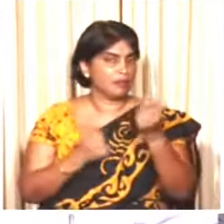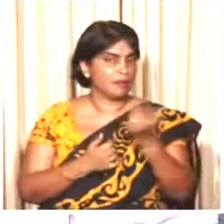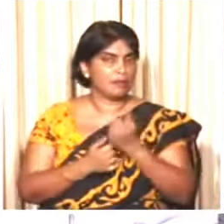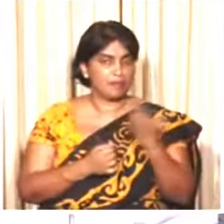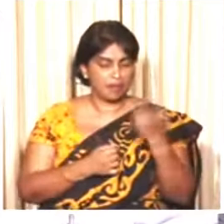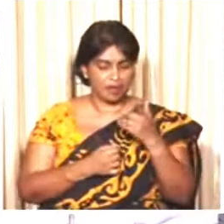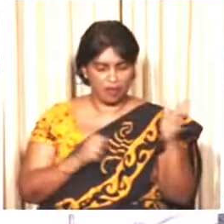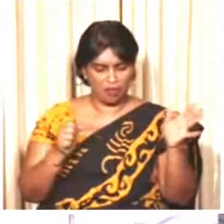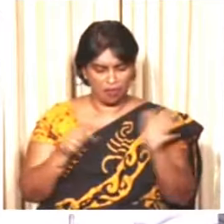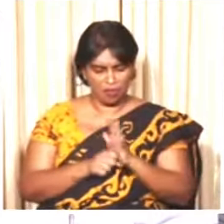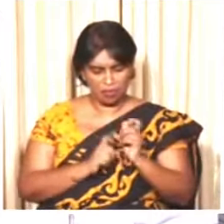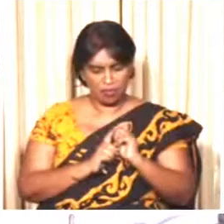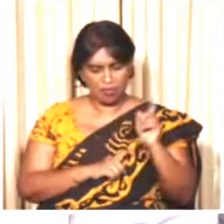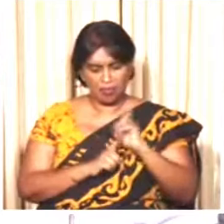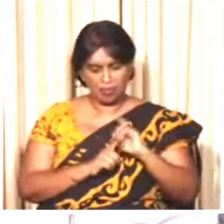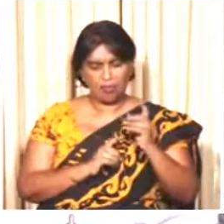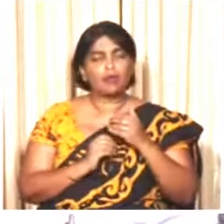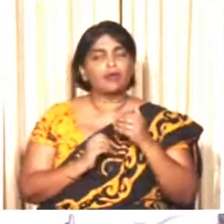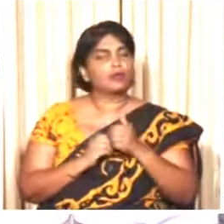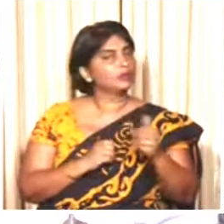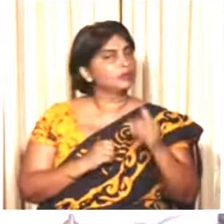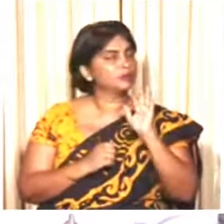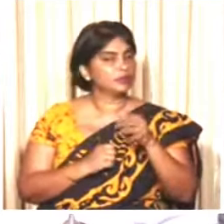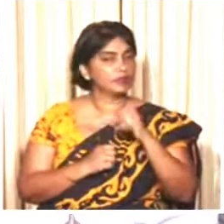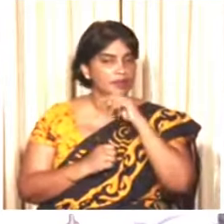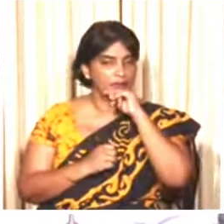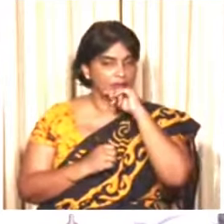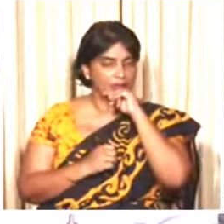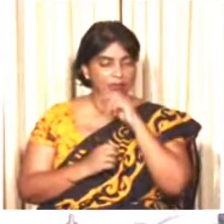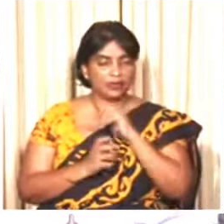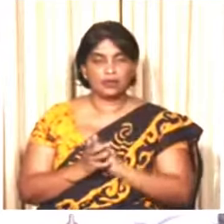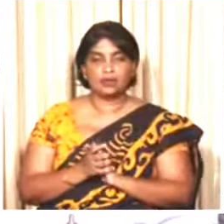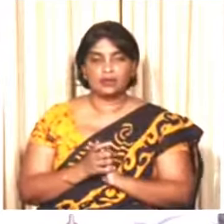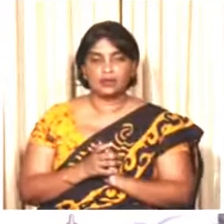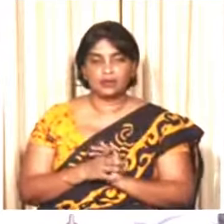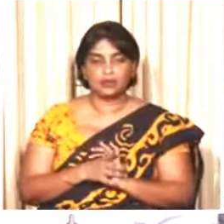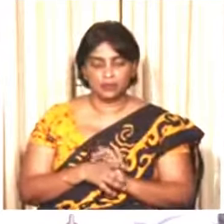මේක සම්පූර්ණ පාර්ලිමේන්තුව නොමගැරලා තියෙනවා.